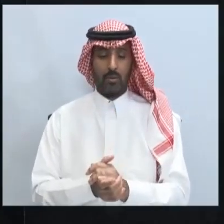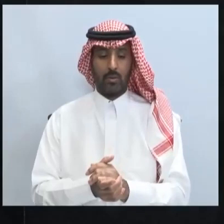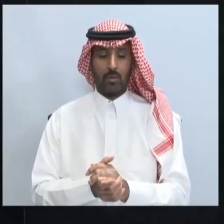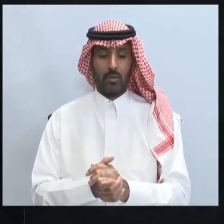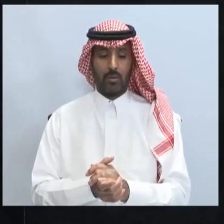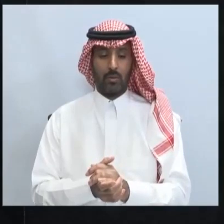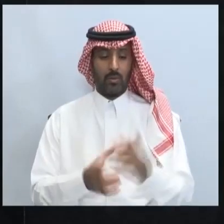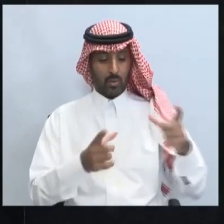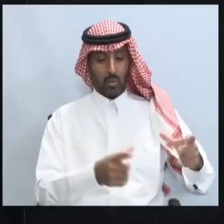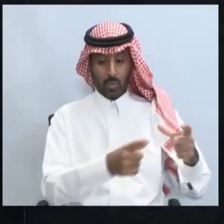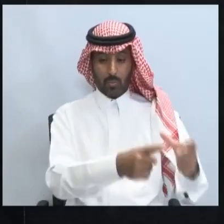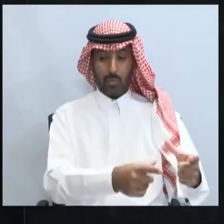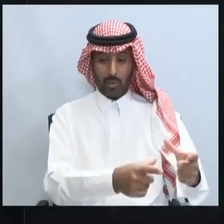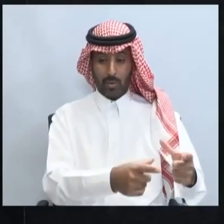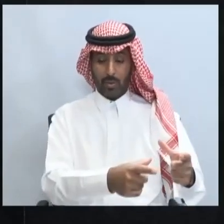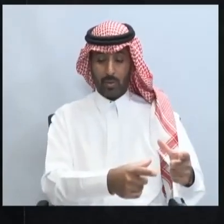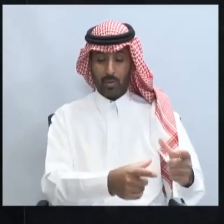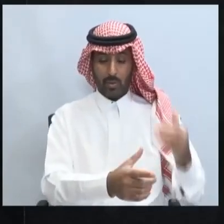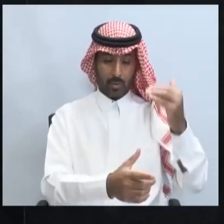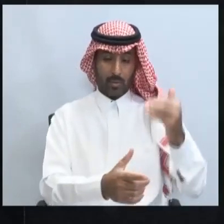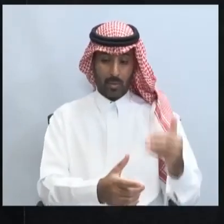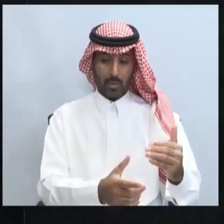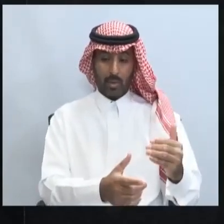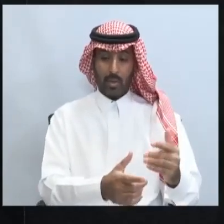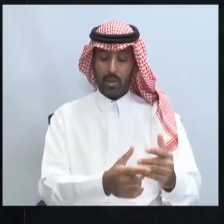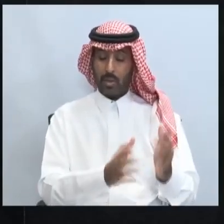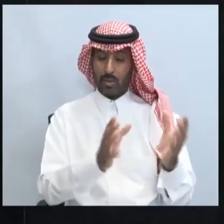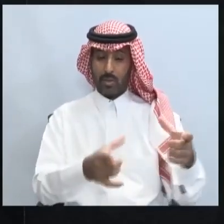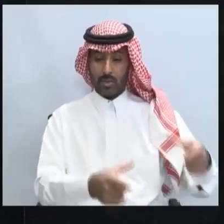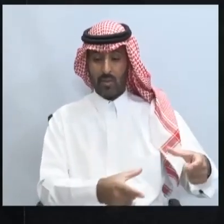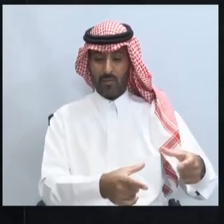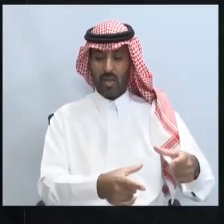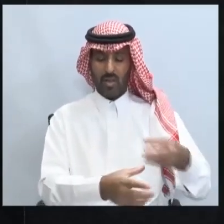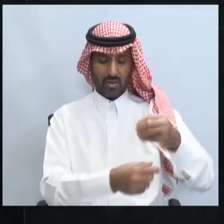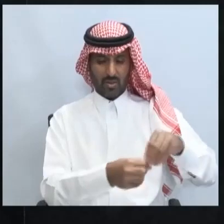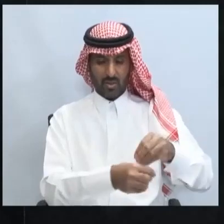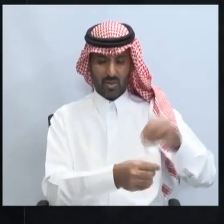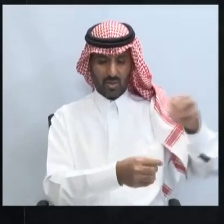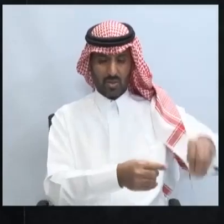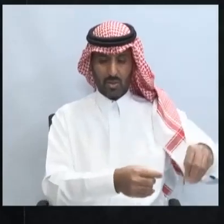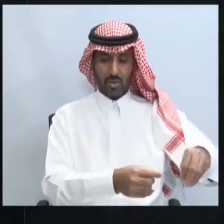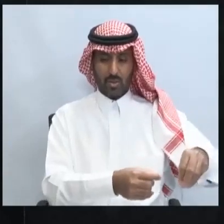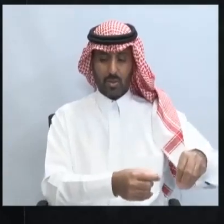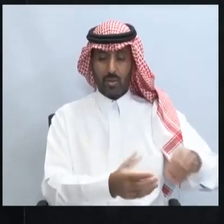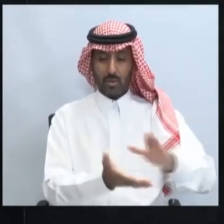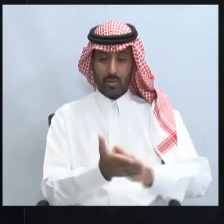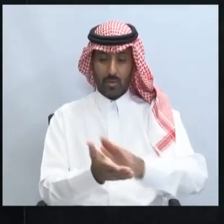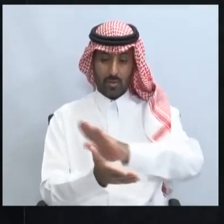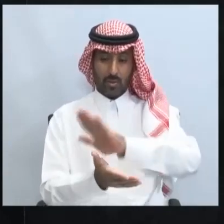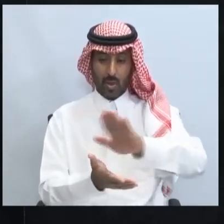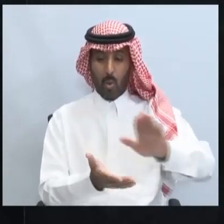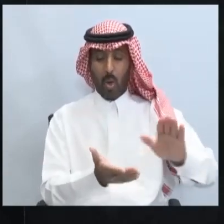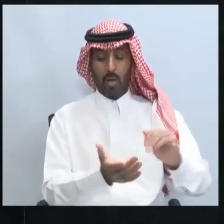ربما تحضرون مثلا ترتبون السلال سلال النفايات ربما تضعون ملصقات او